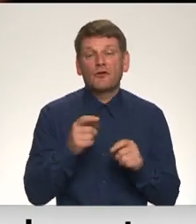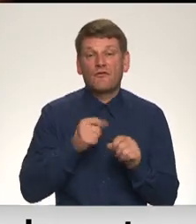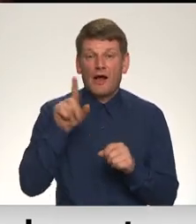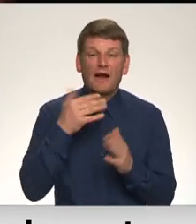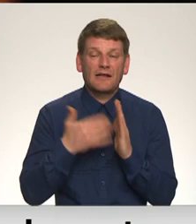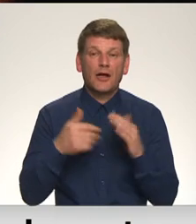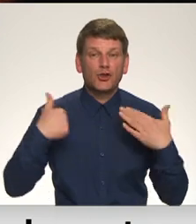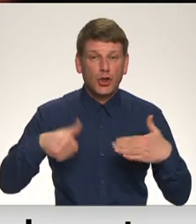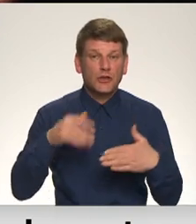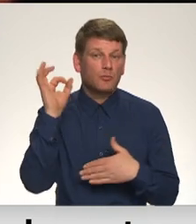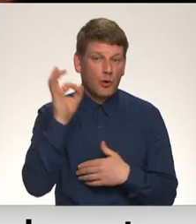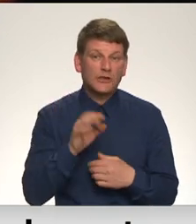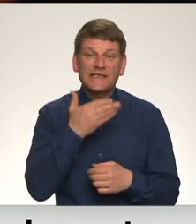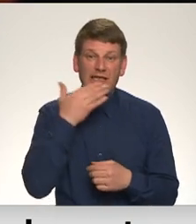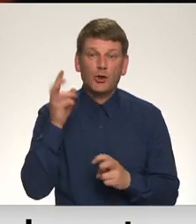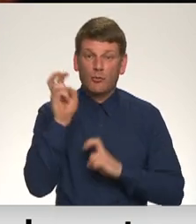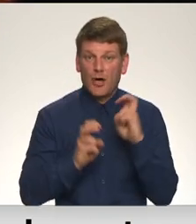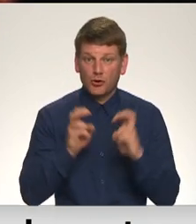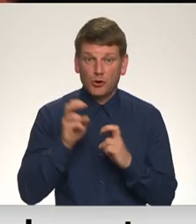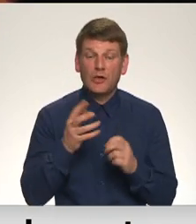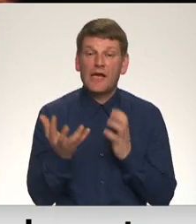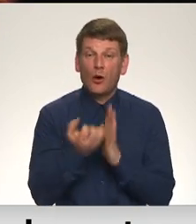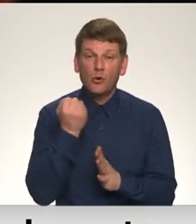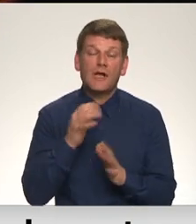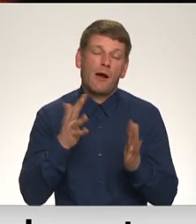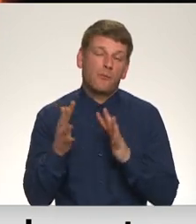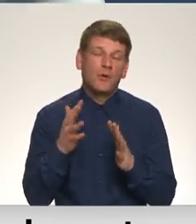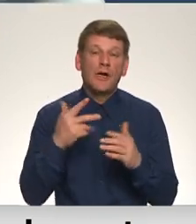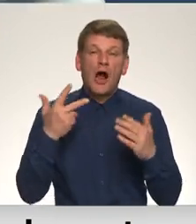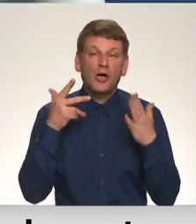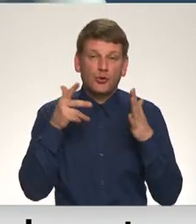nekā 60% siltuma ražotāju, iegūstot aptuveni